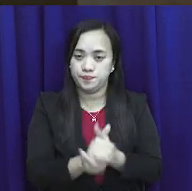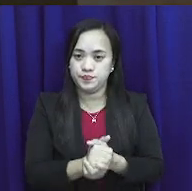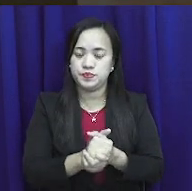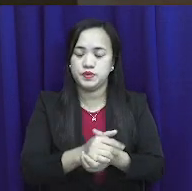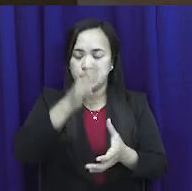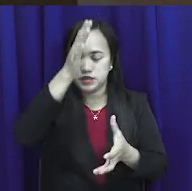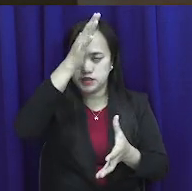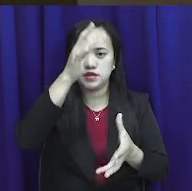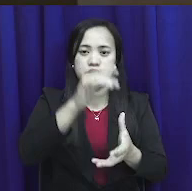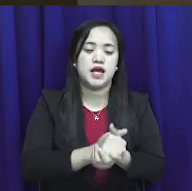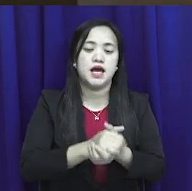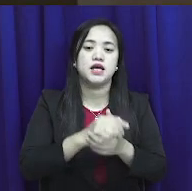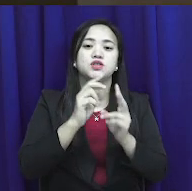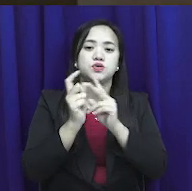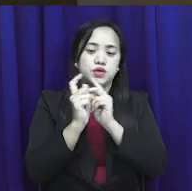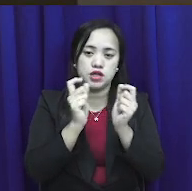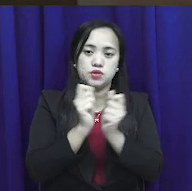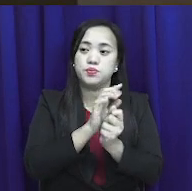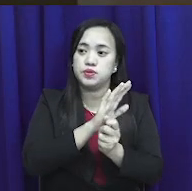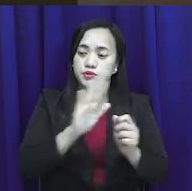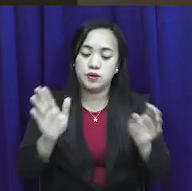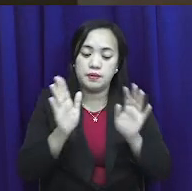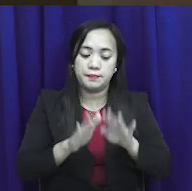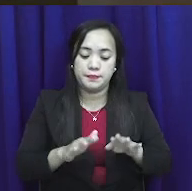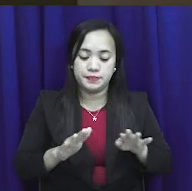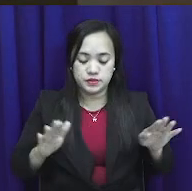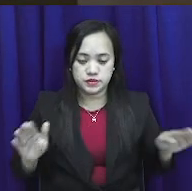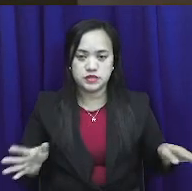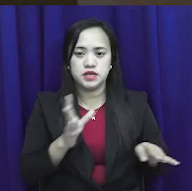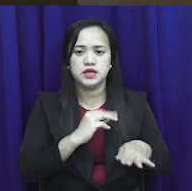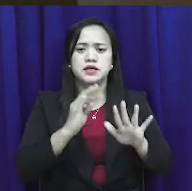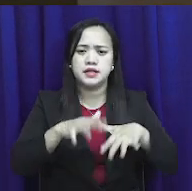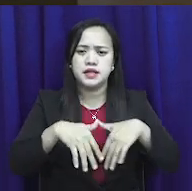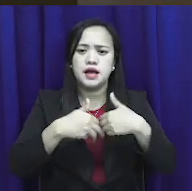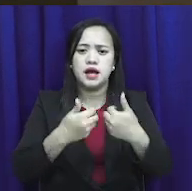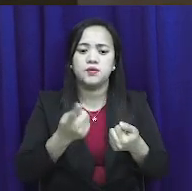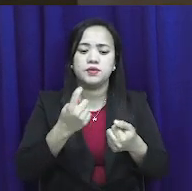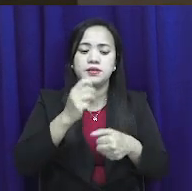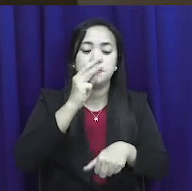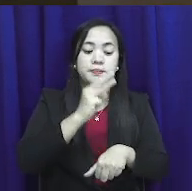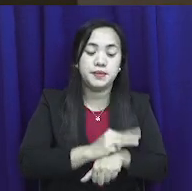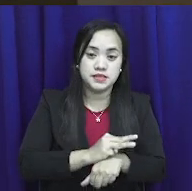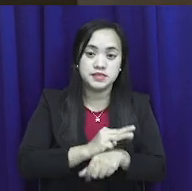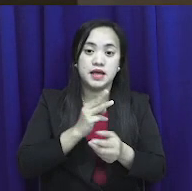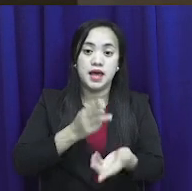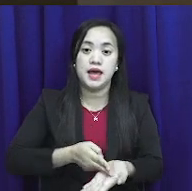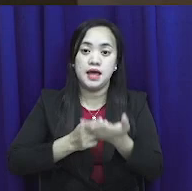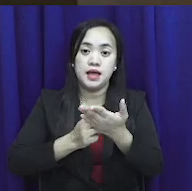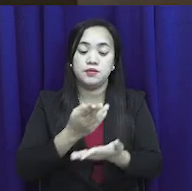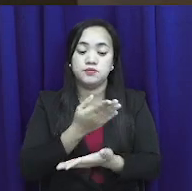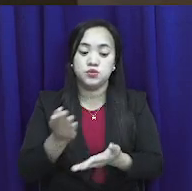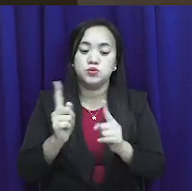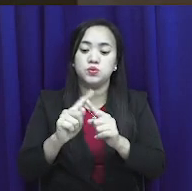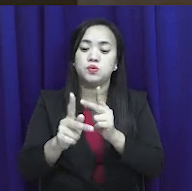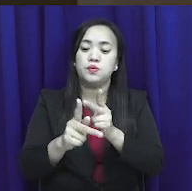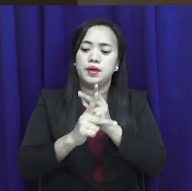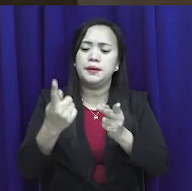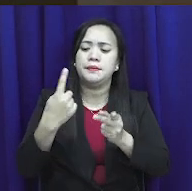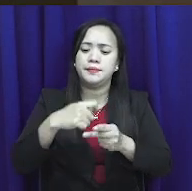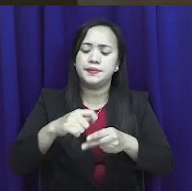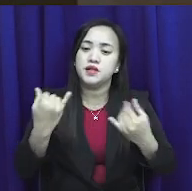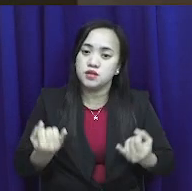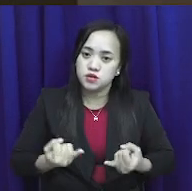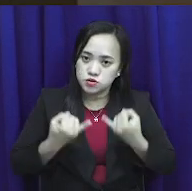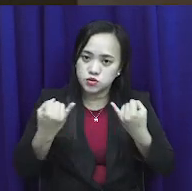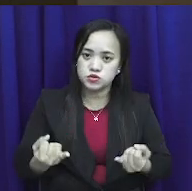sa inyo pong mga anak kumbaga Paano napapanatili ng Ministry Ang saya na meron kayo sa pagiging asawa at